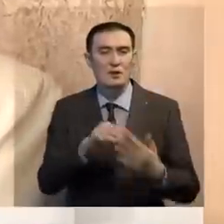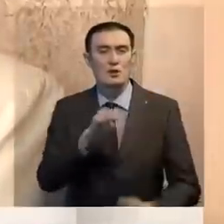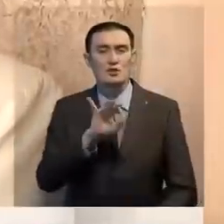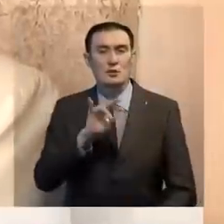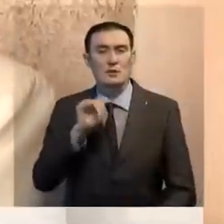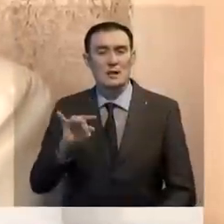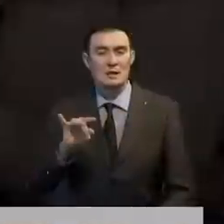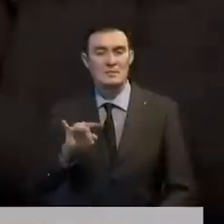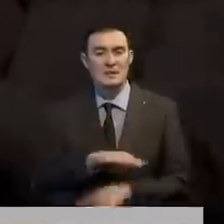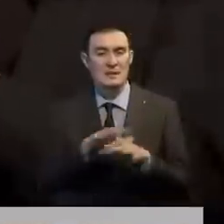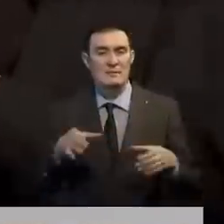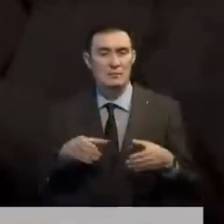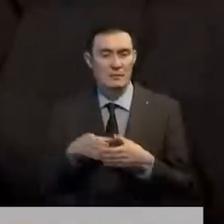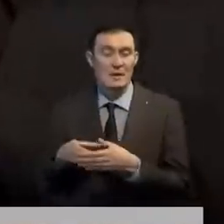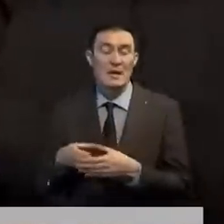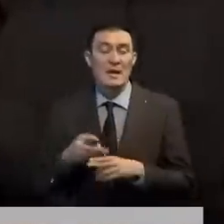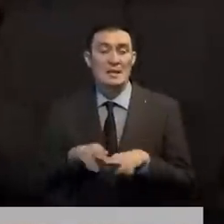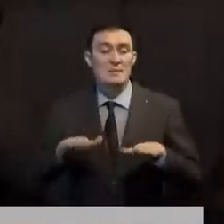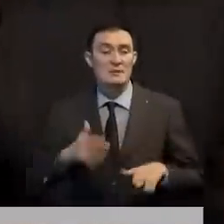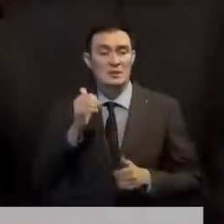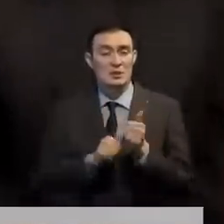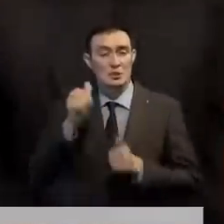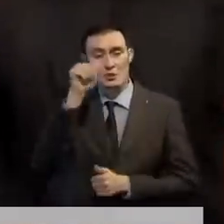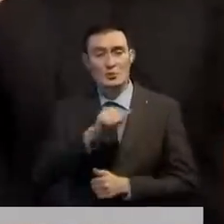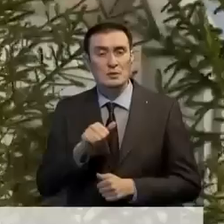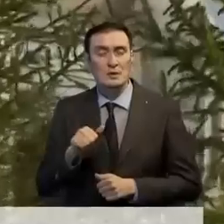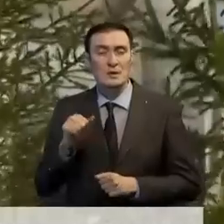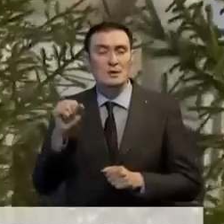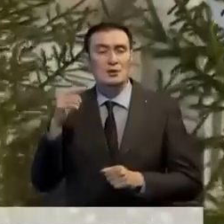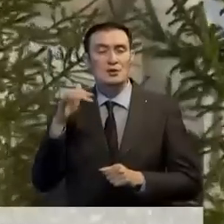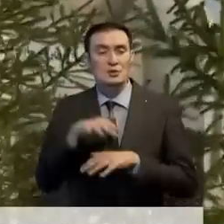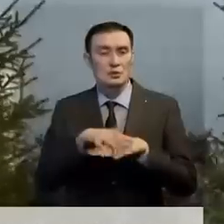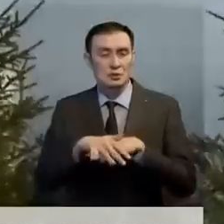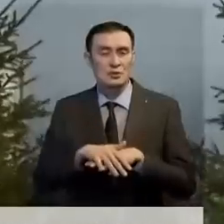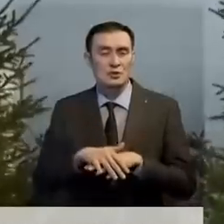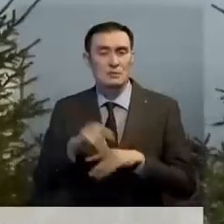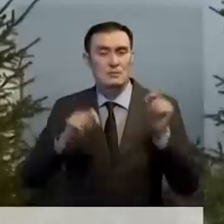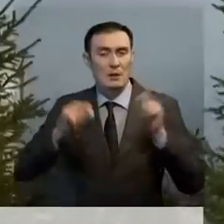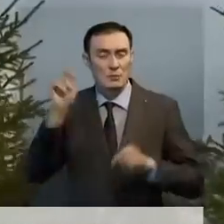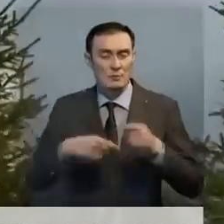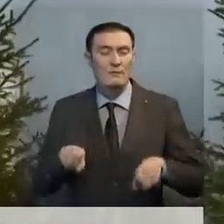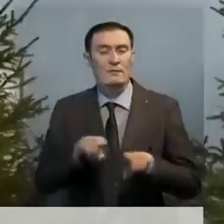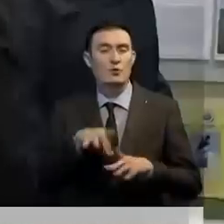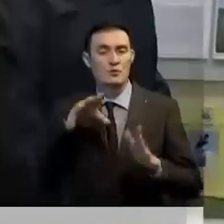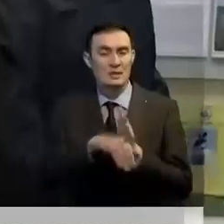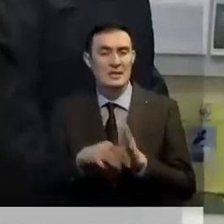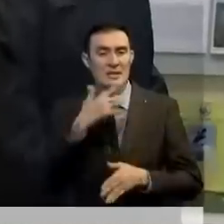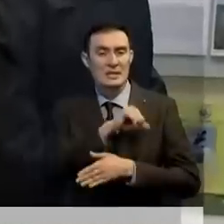с джунгарскими захватчиками. Отмечу, это место ежегодно посещают тысячи паломников, в том числе иностранцы.